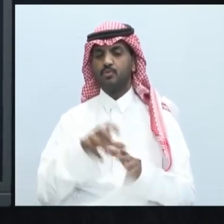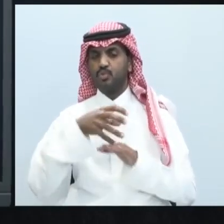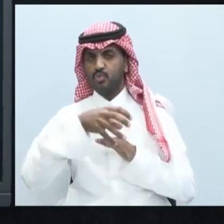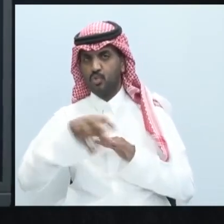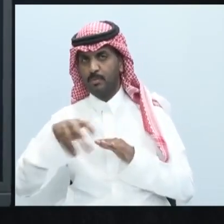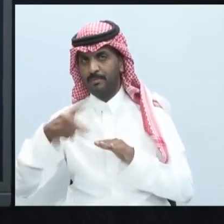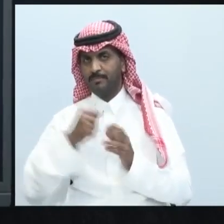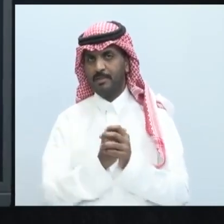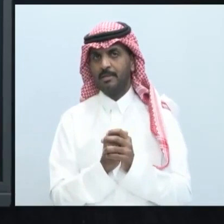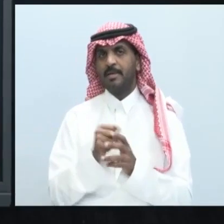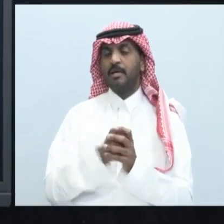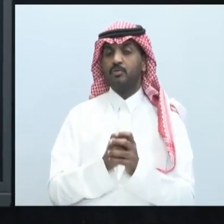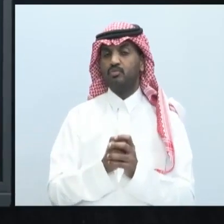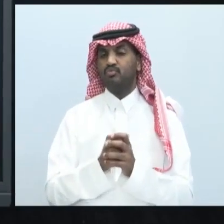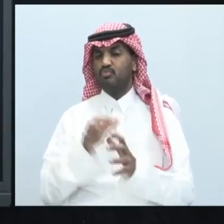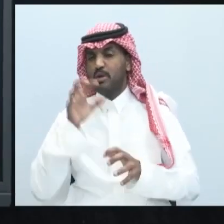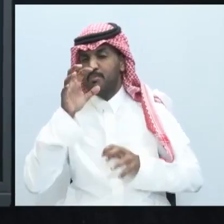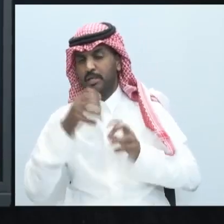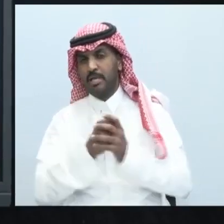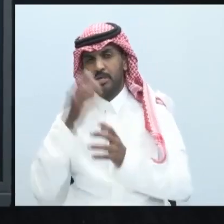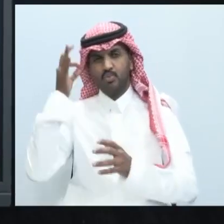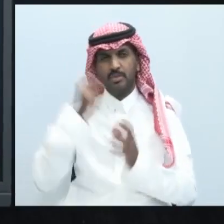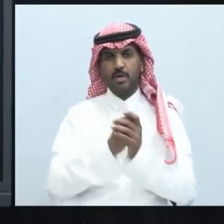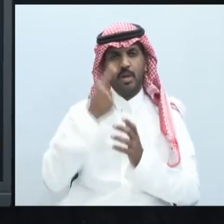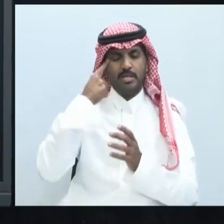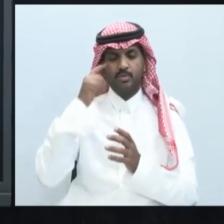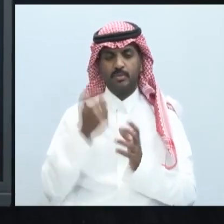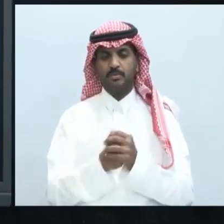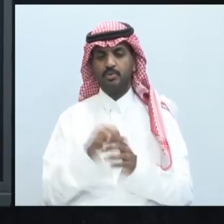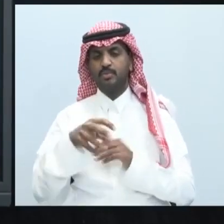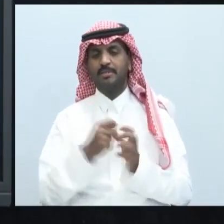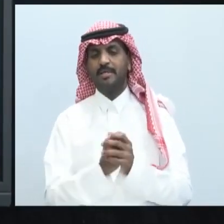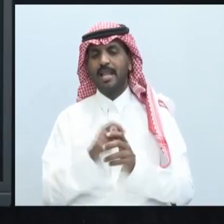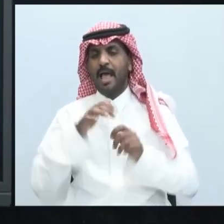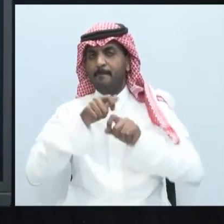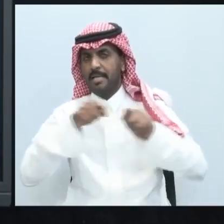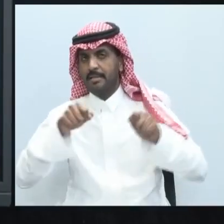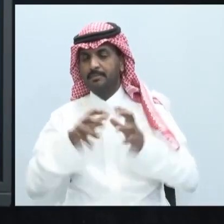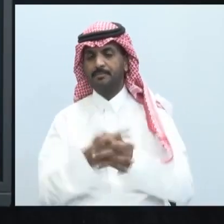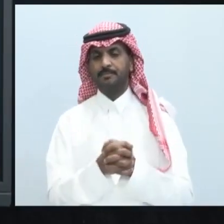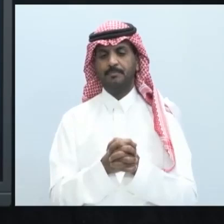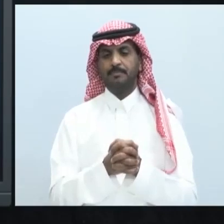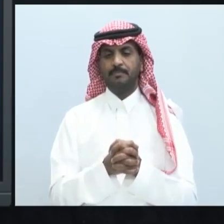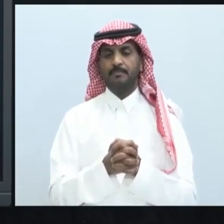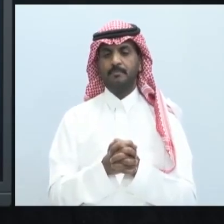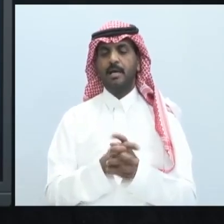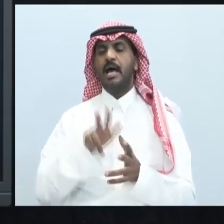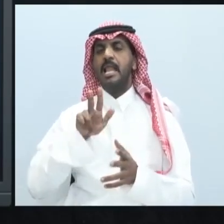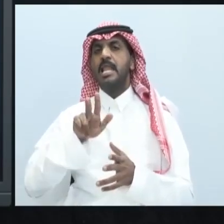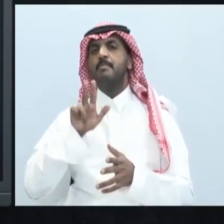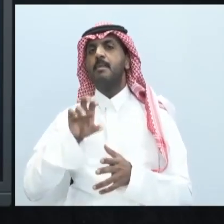ينتمي لها الدب الامريكي الاسود او الدب الاسيوي الاسود هي شعبه ماذا الحبليات ايضا لدينا المملكه